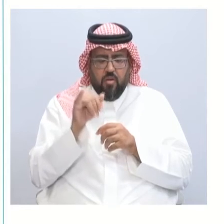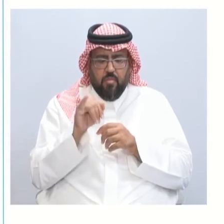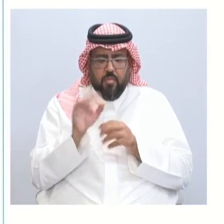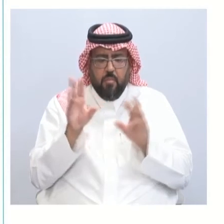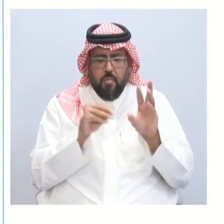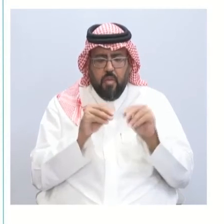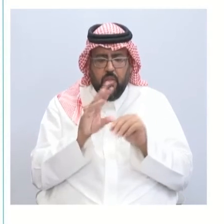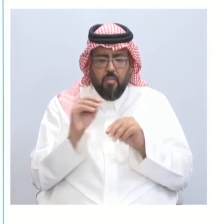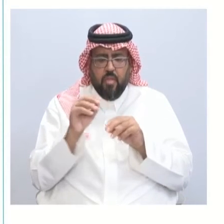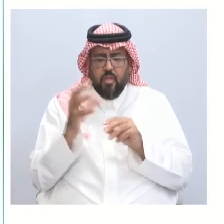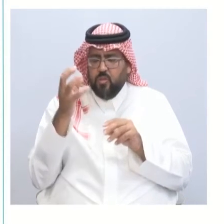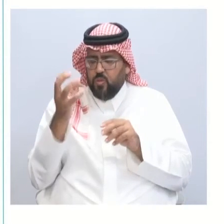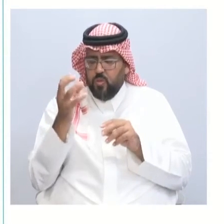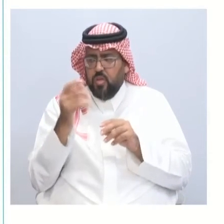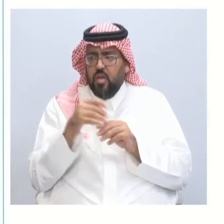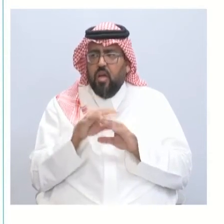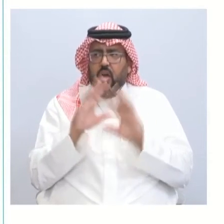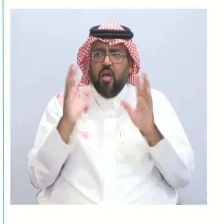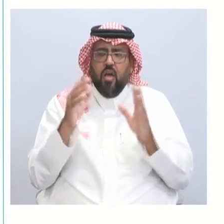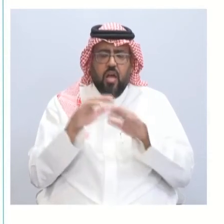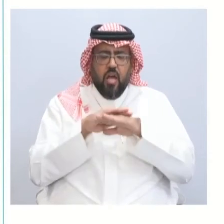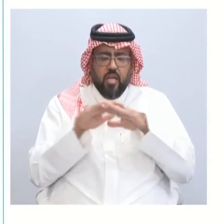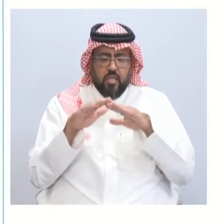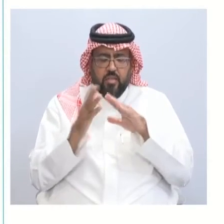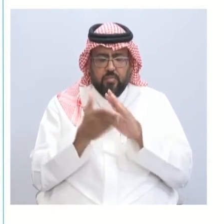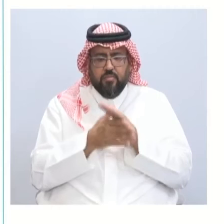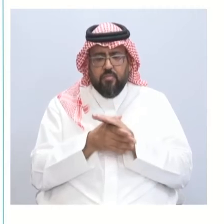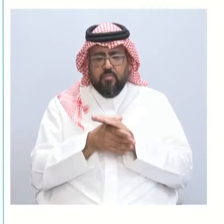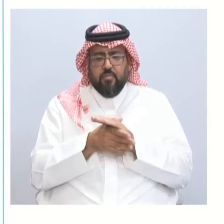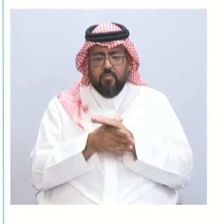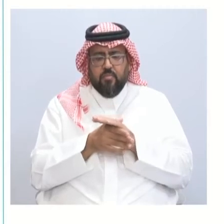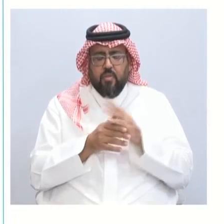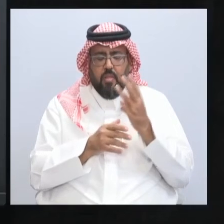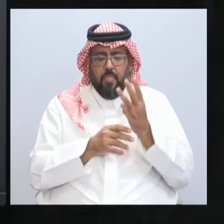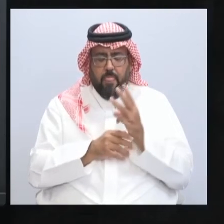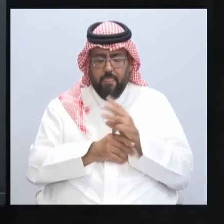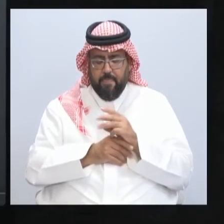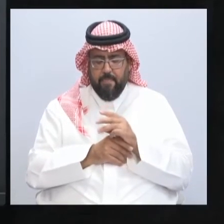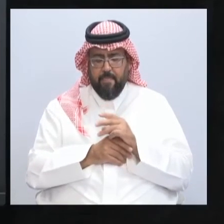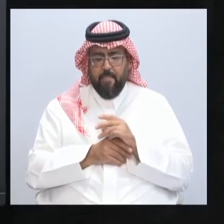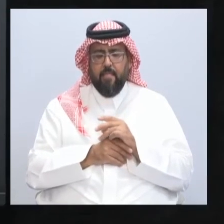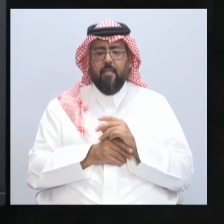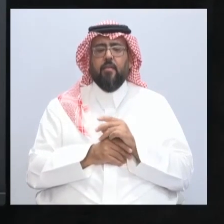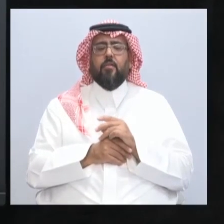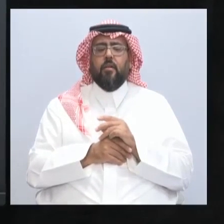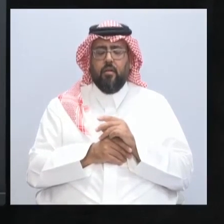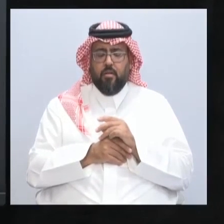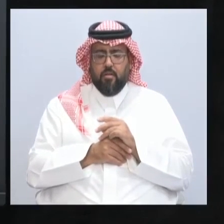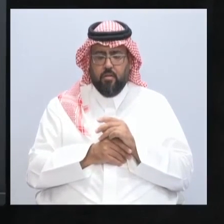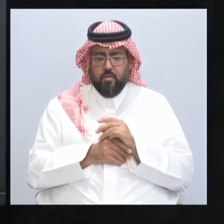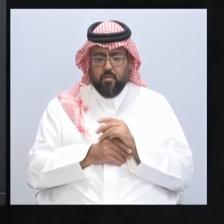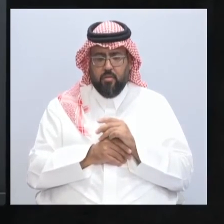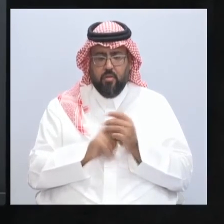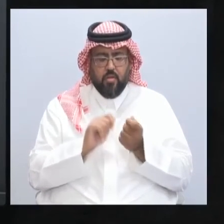الصخور الموجوده في القشره الارضيه هذا النوع الثالث صخور متحوله عرفناها